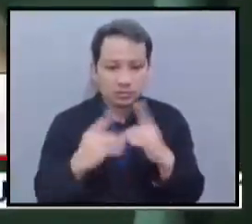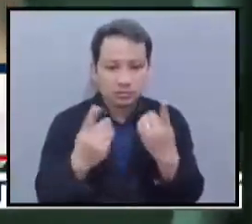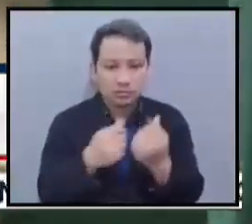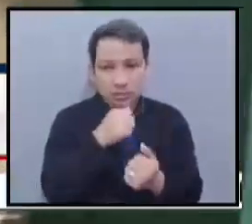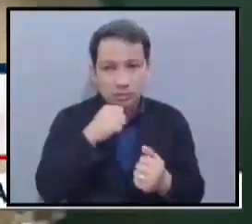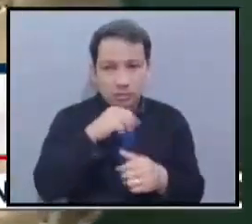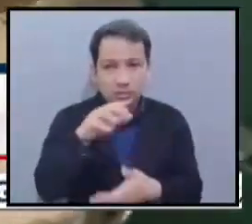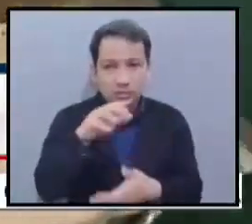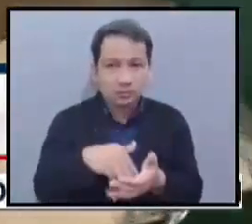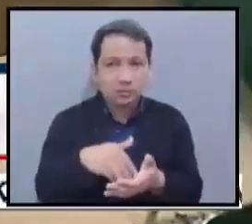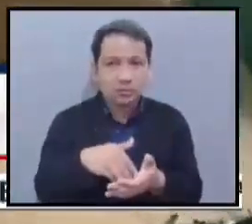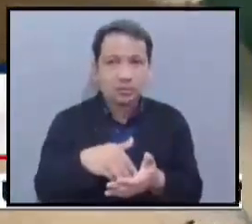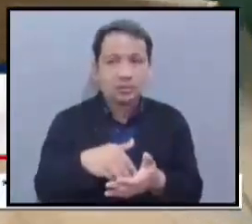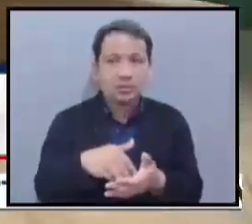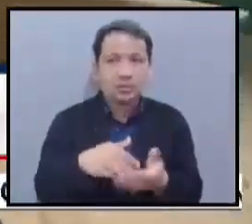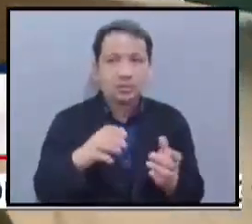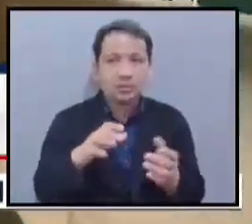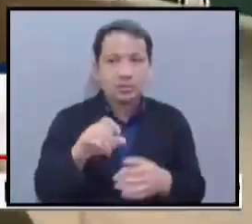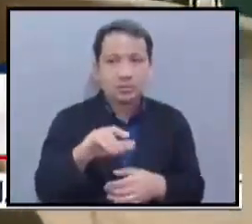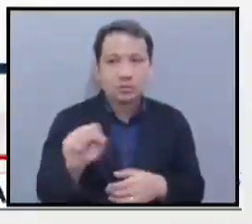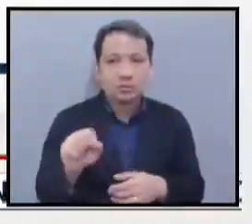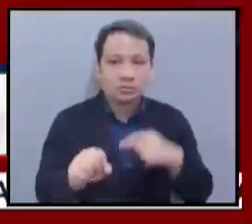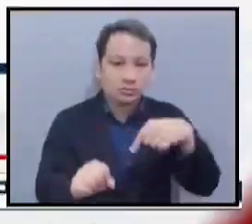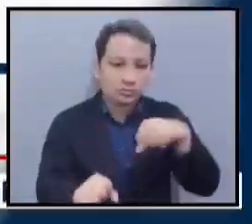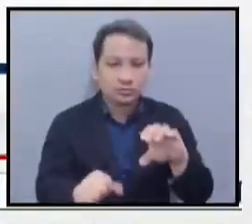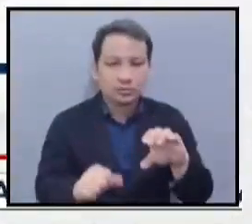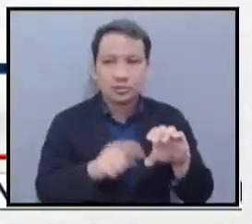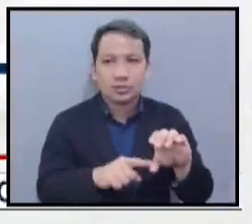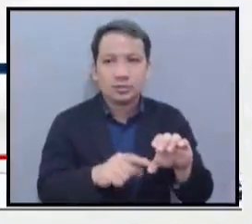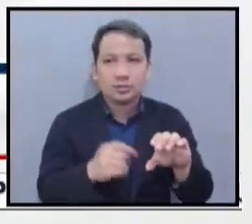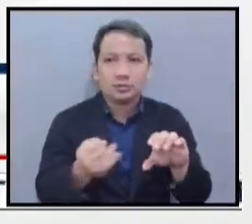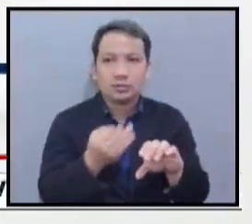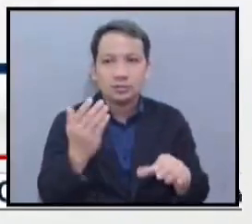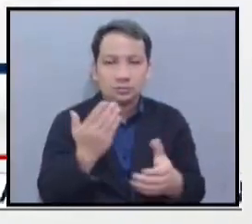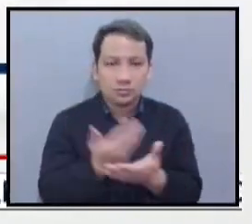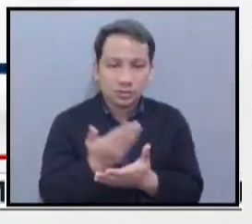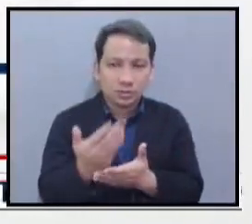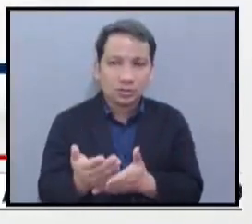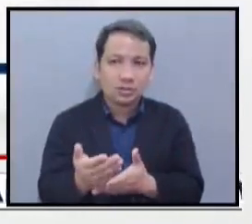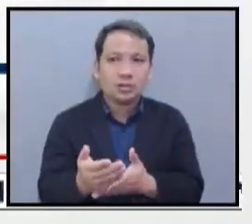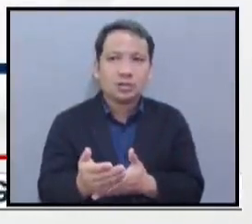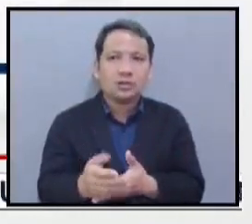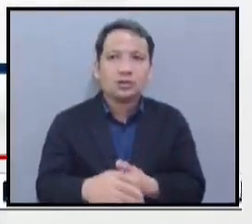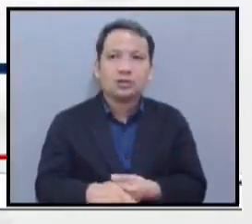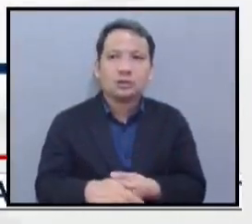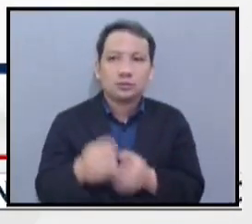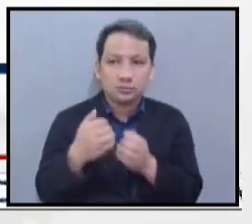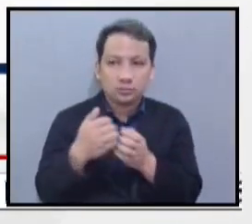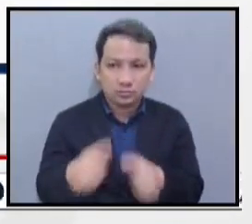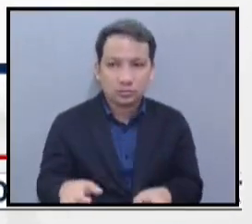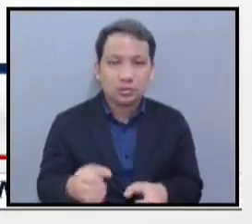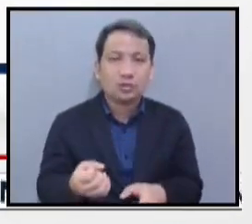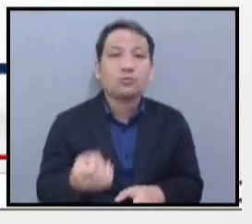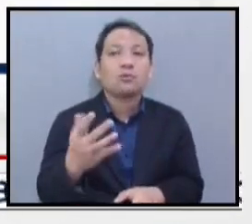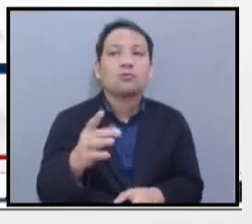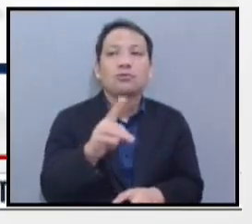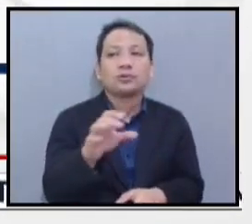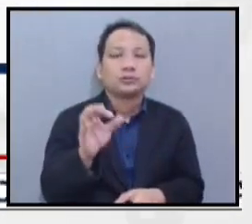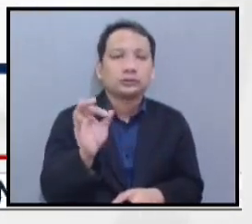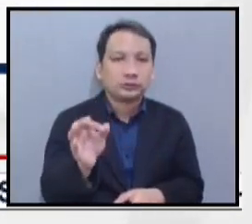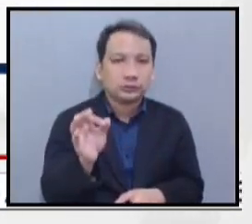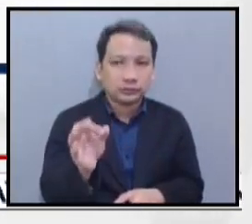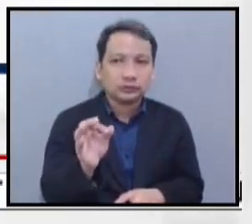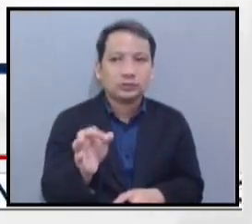nito sa Elliptical Road, Quezon City. Ilan sa mga mabibili dito ay ang itlog na nagkakahalaga ng 190